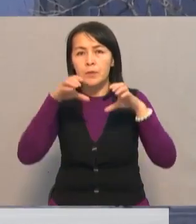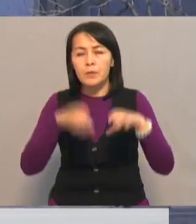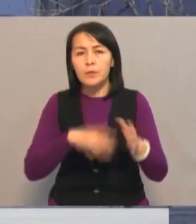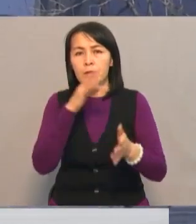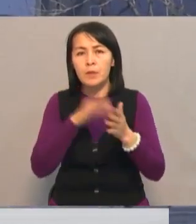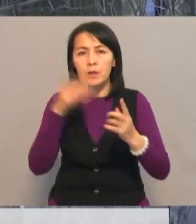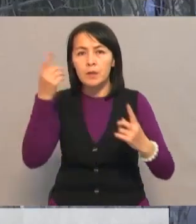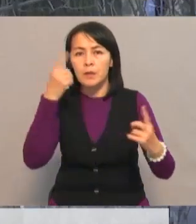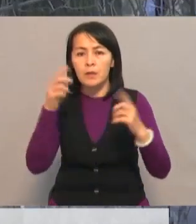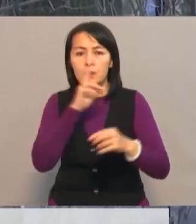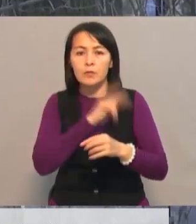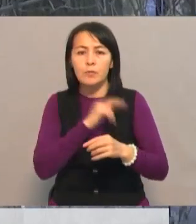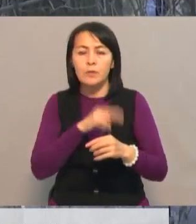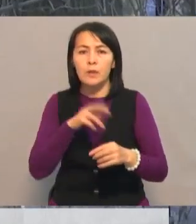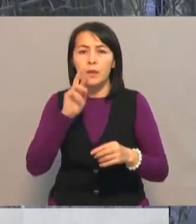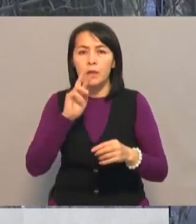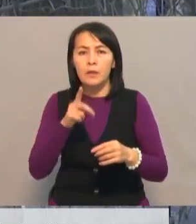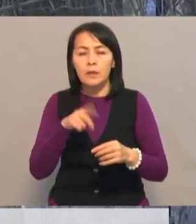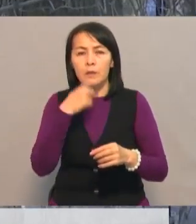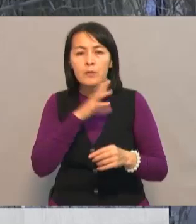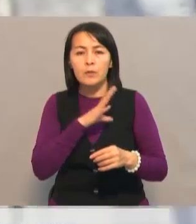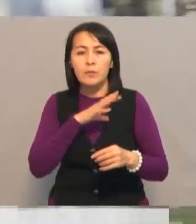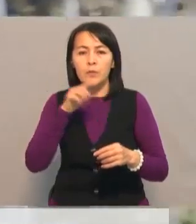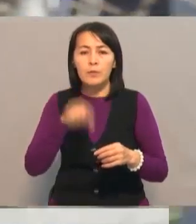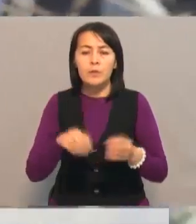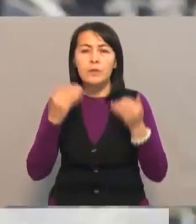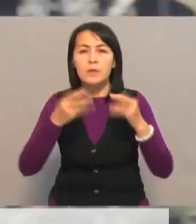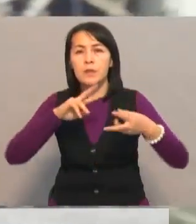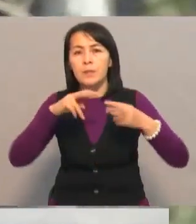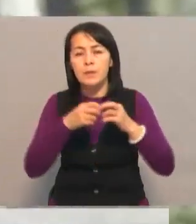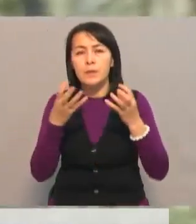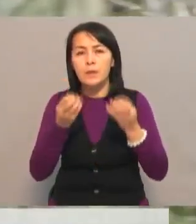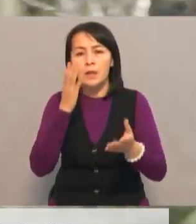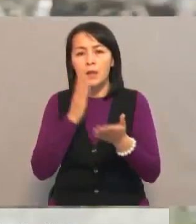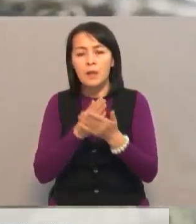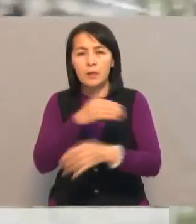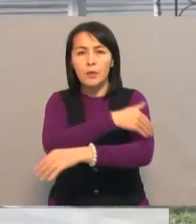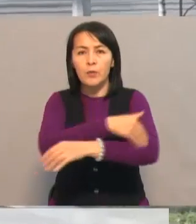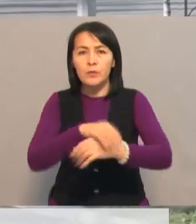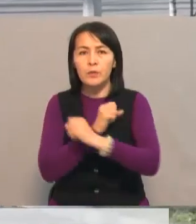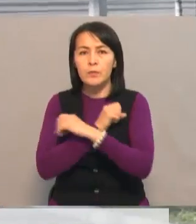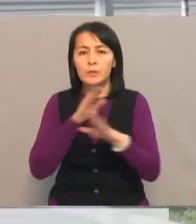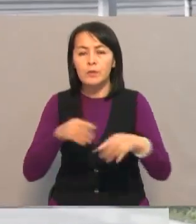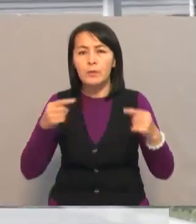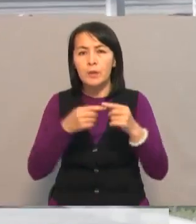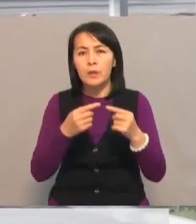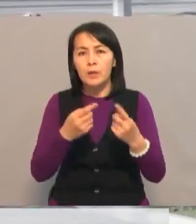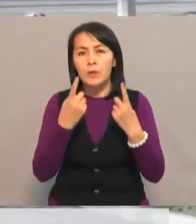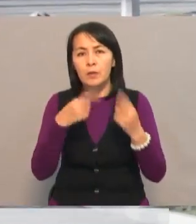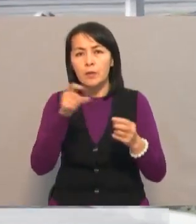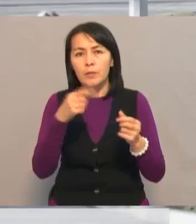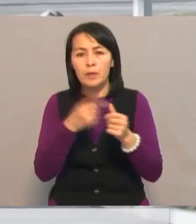қалада идеологиялық жұмыстардың ақсап тұрғанын да жеткізді. Аномастика мәселесі тағы бар. Көше скверге белгілі тұлғалардың